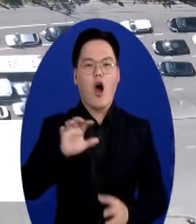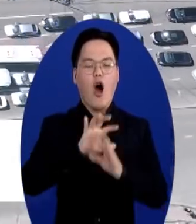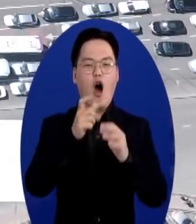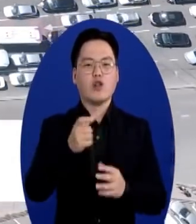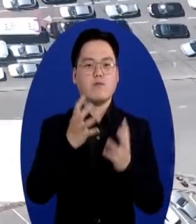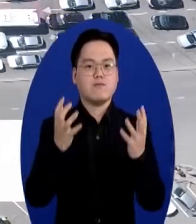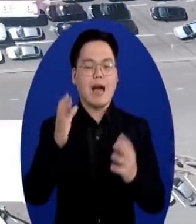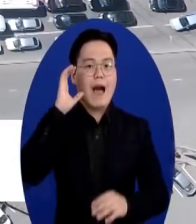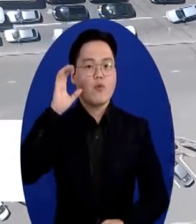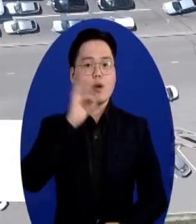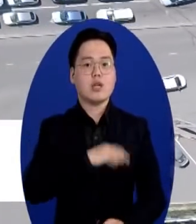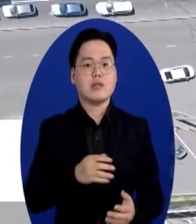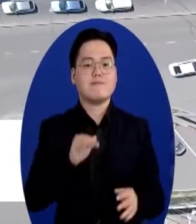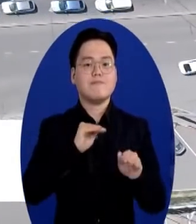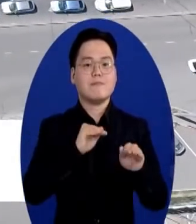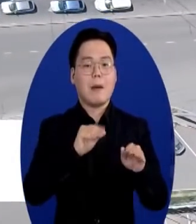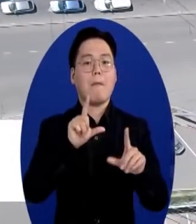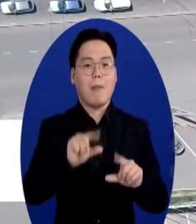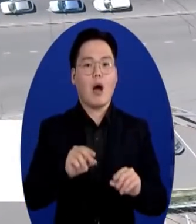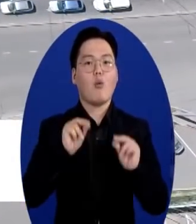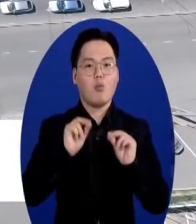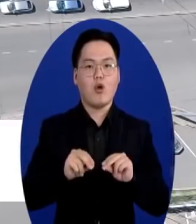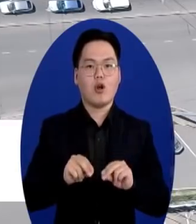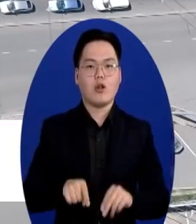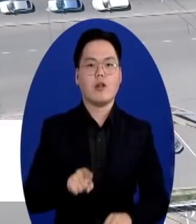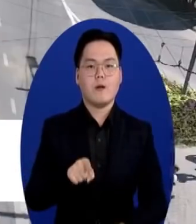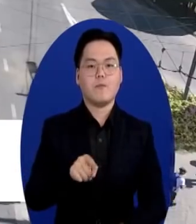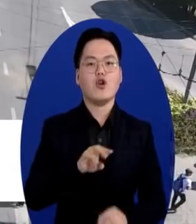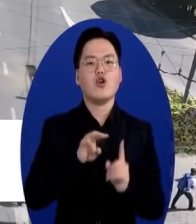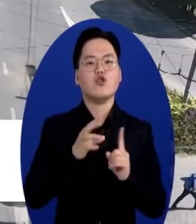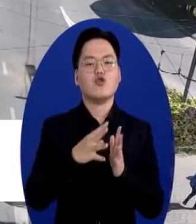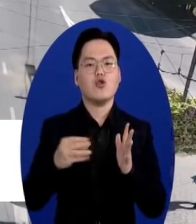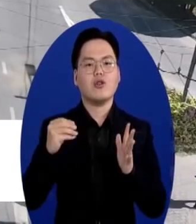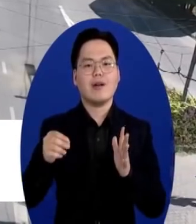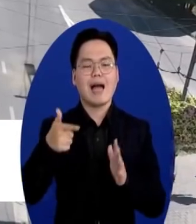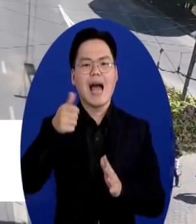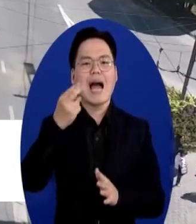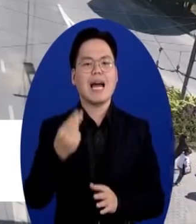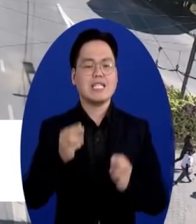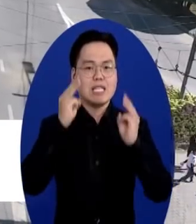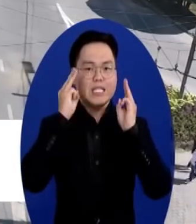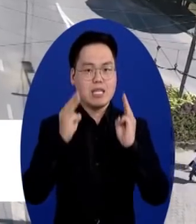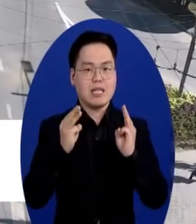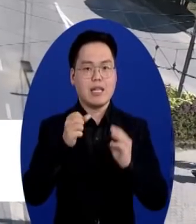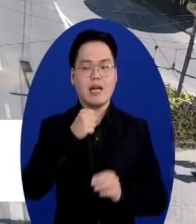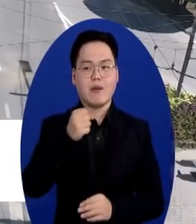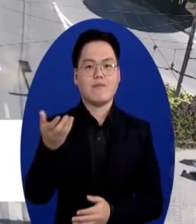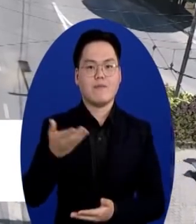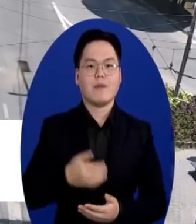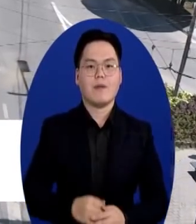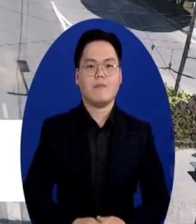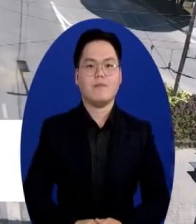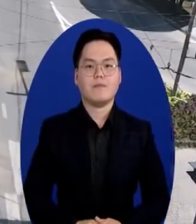юм а. Энэ бол өнөөдөр их хотын замын төвжирлийг бууруулахад бодитоор нөлөө үзүүлэх нэг гарц шийдэл гэдгийг их сурвалжууд хэлж байна.